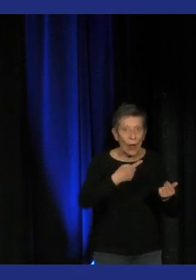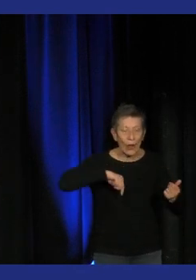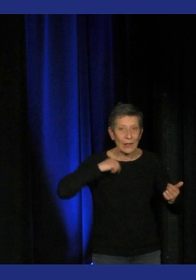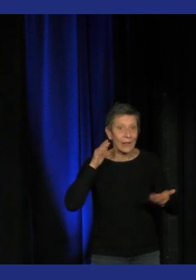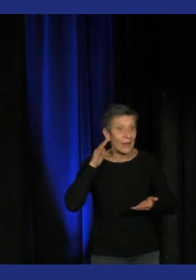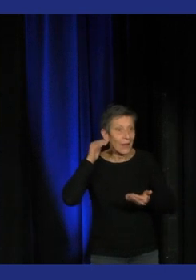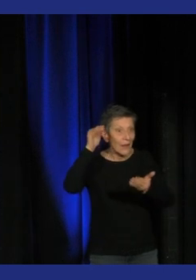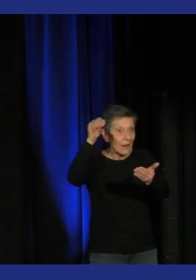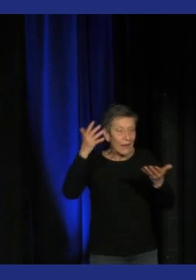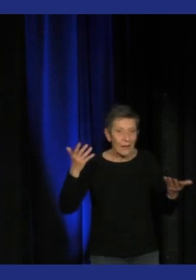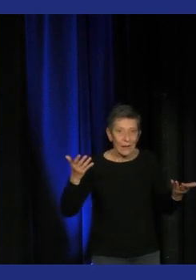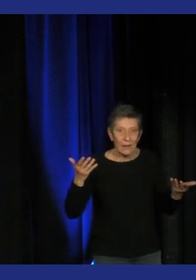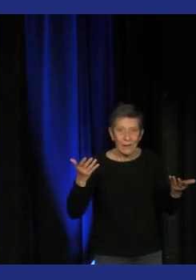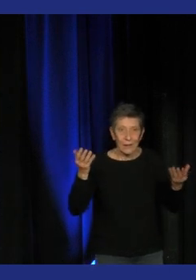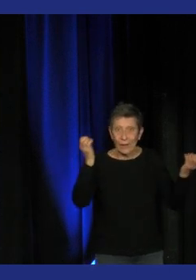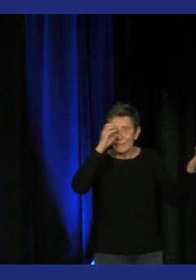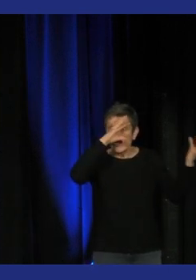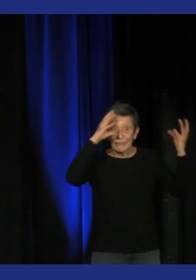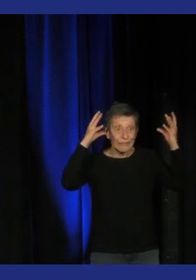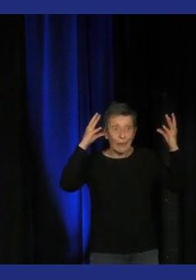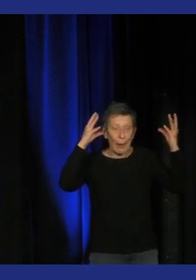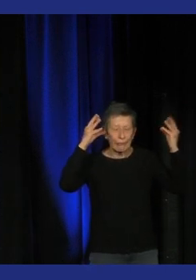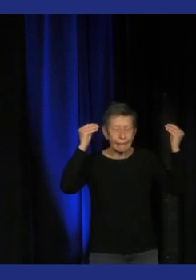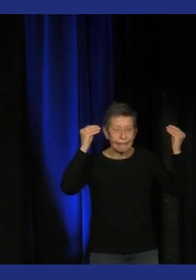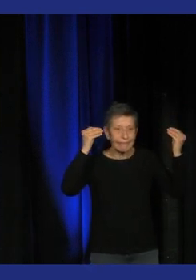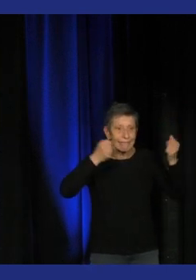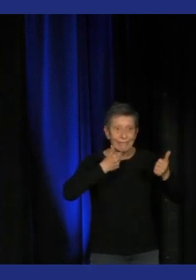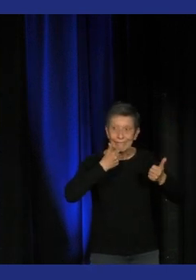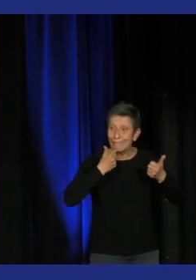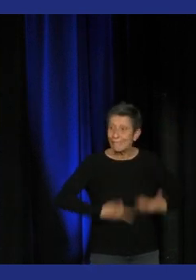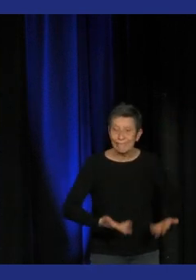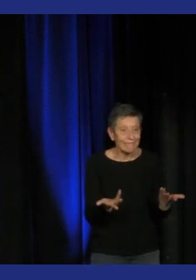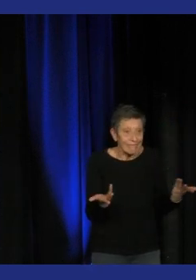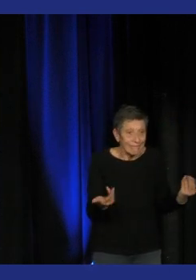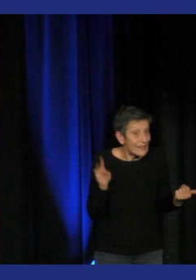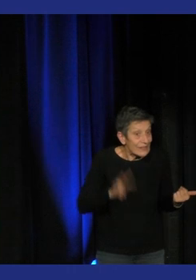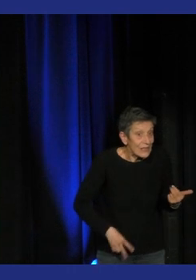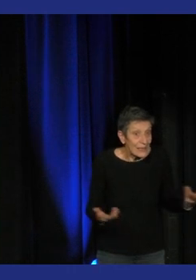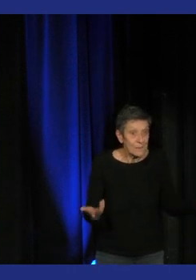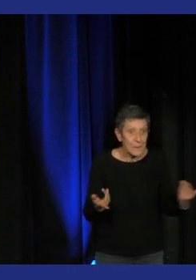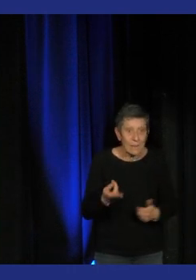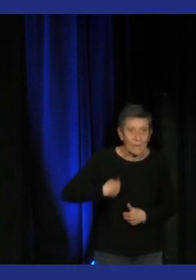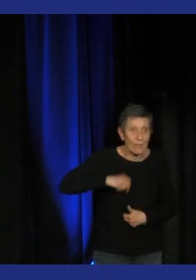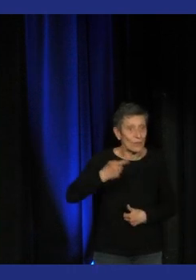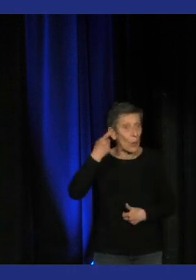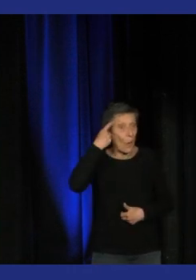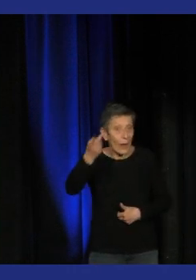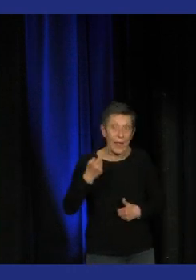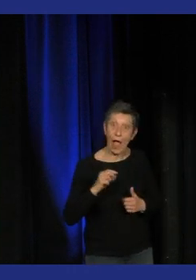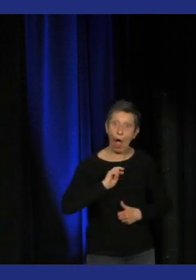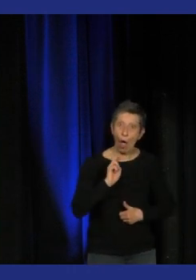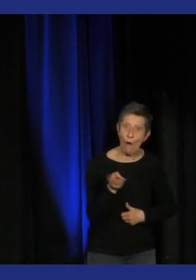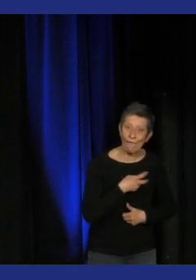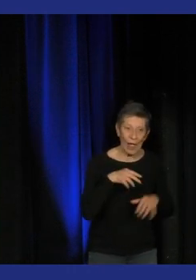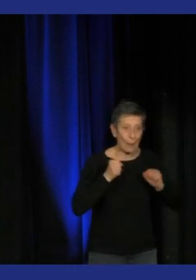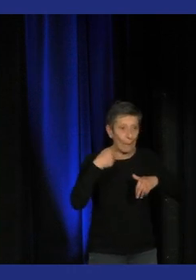et elle a été tellement une source de déception parce qu'au final, on pensait qu'on allait pouvoir enfin utiliser le